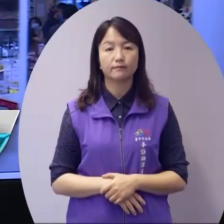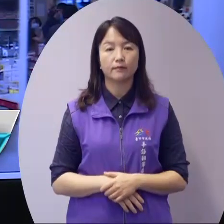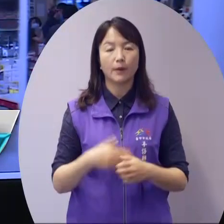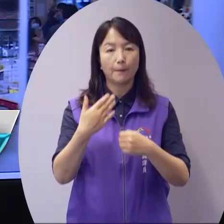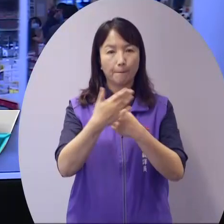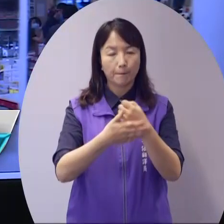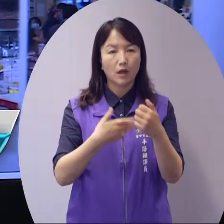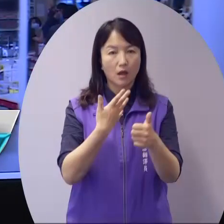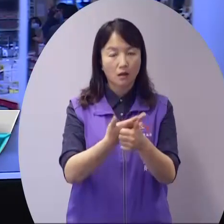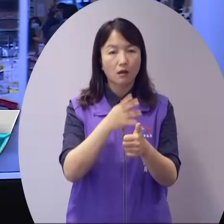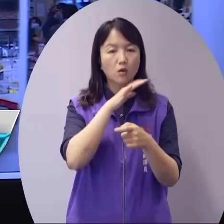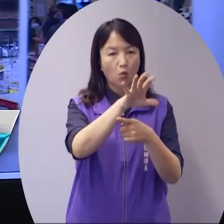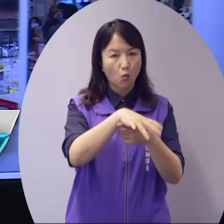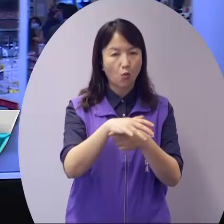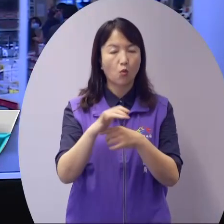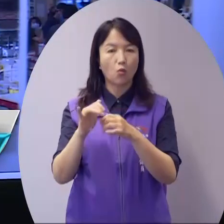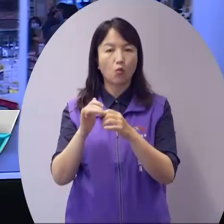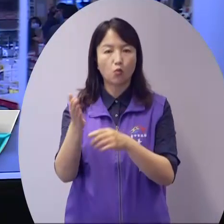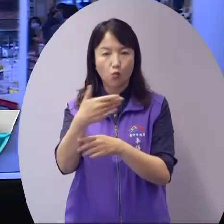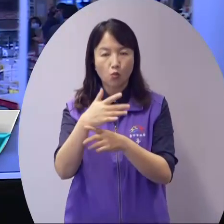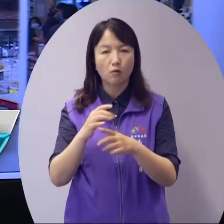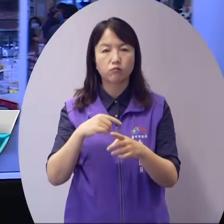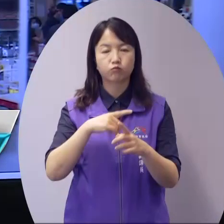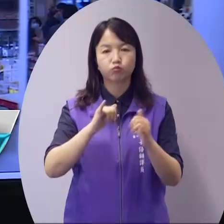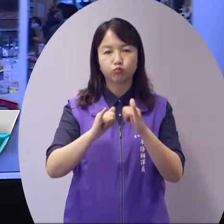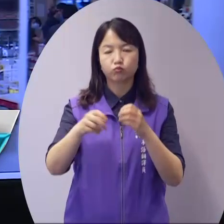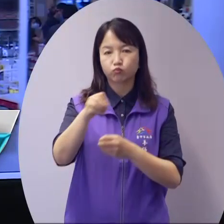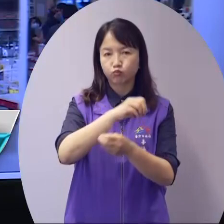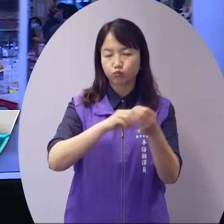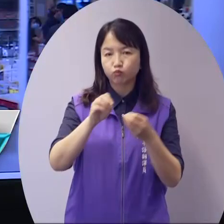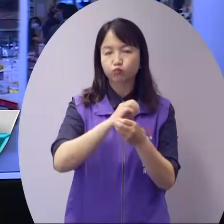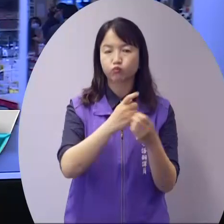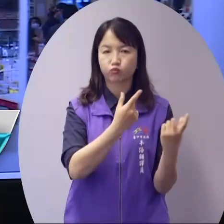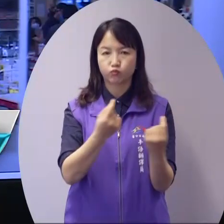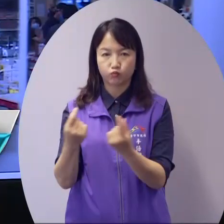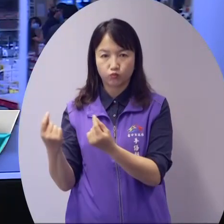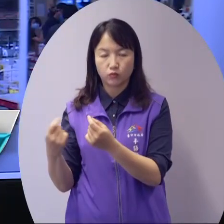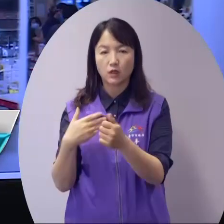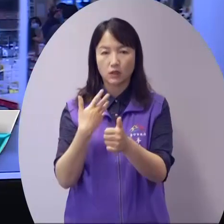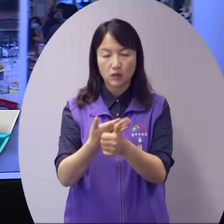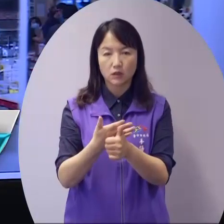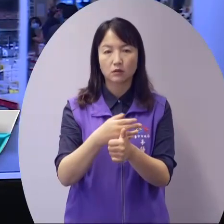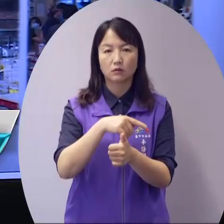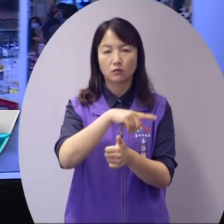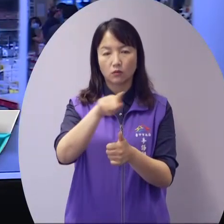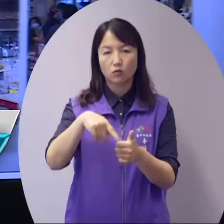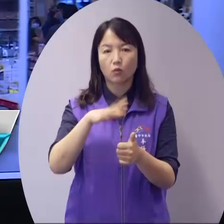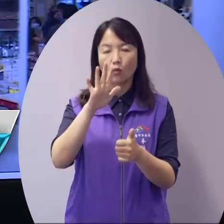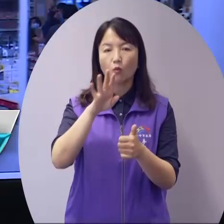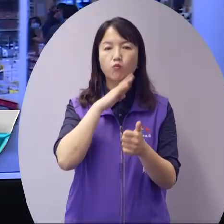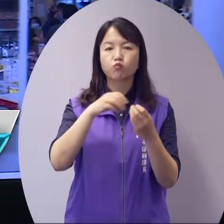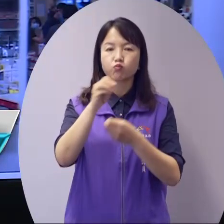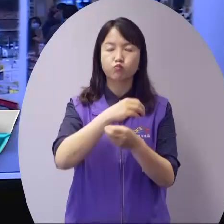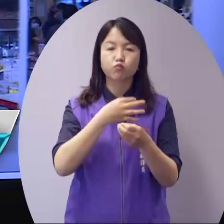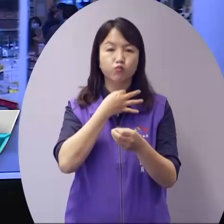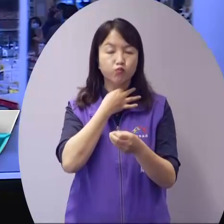保障农渔民的权益，稳定民生经济相关的提供农渔民的相关的纾困